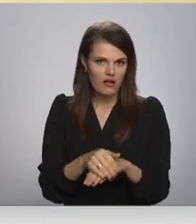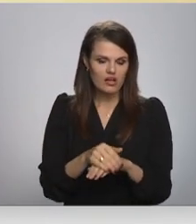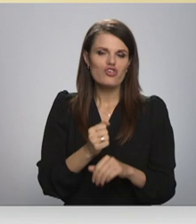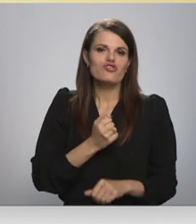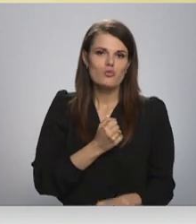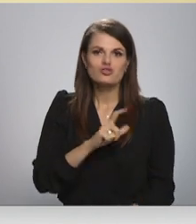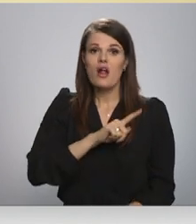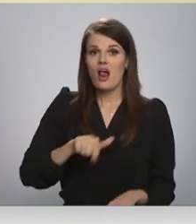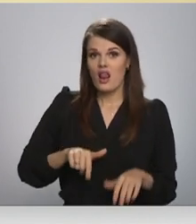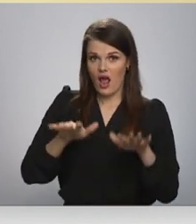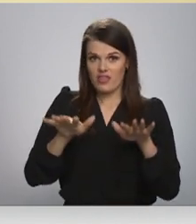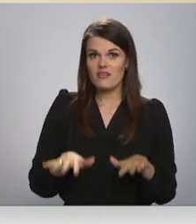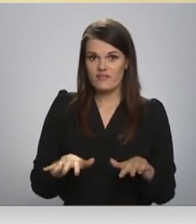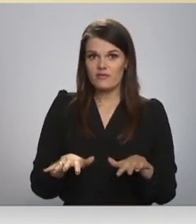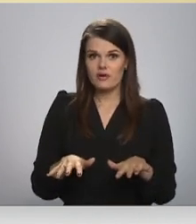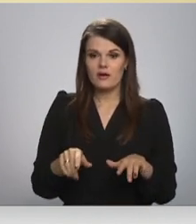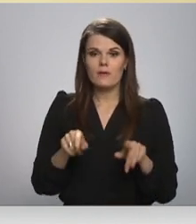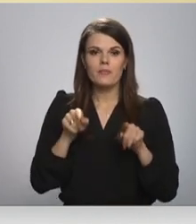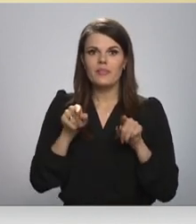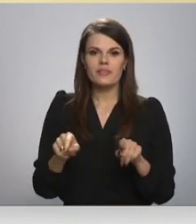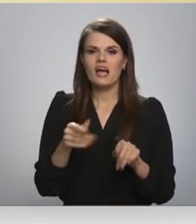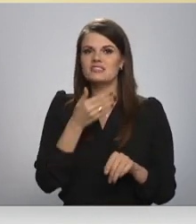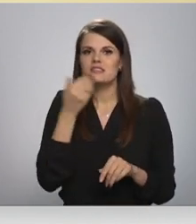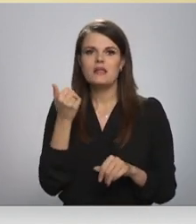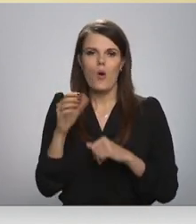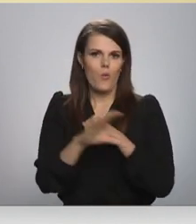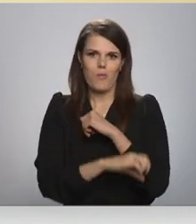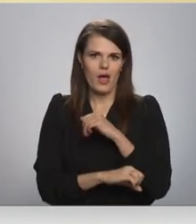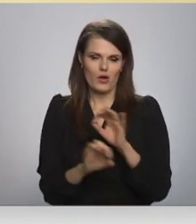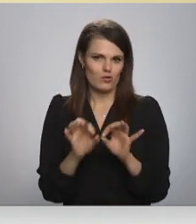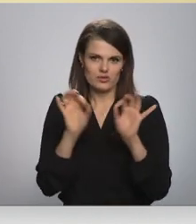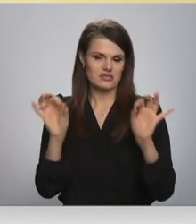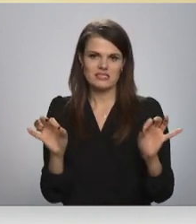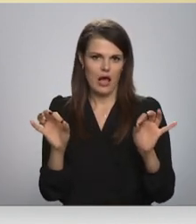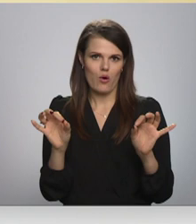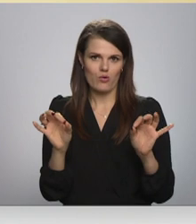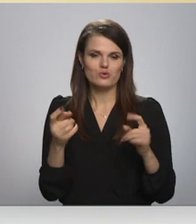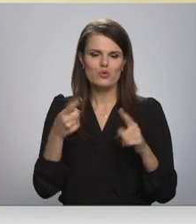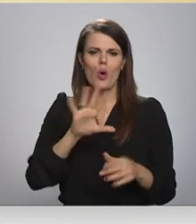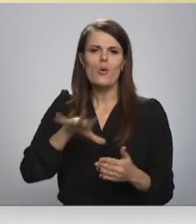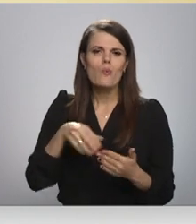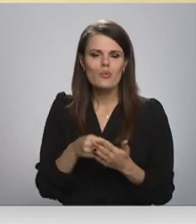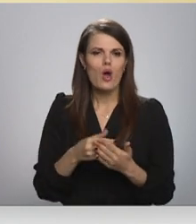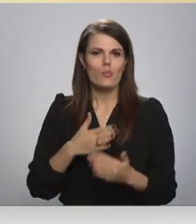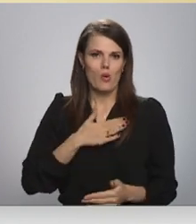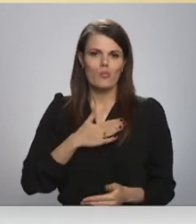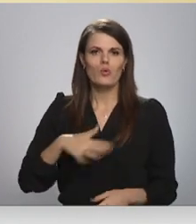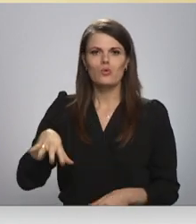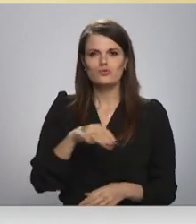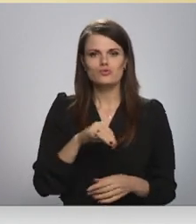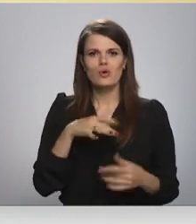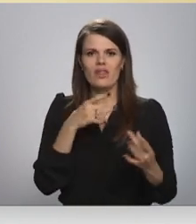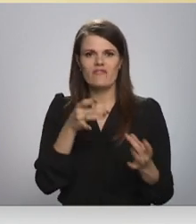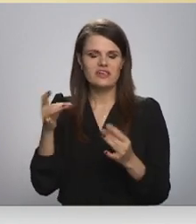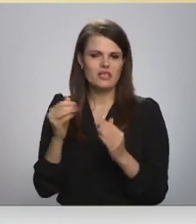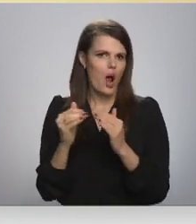Diemžēl Latvijā tas pat nav beigu sākums, jo vēl joprojām mūsu inficēšanās ir